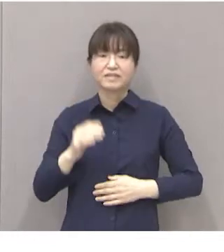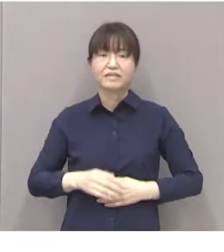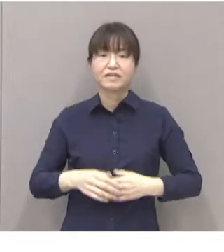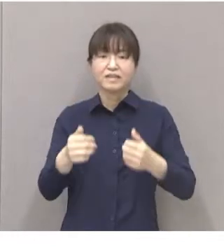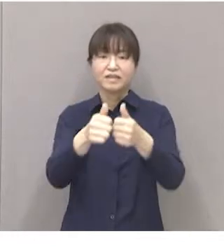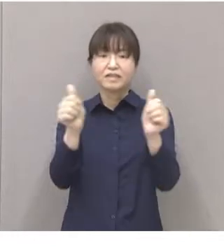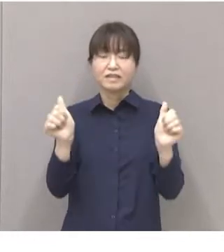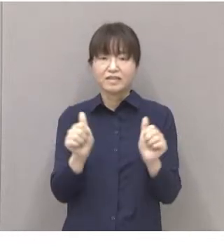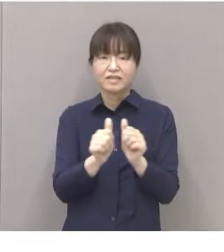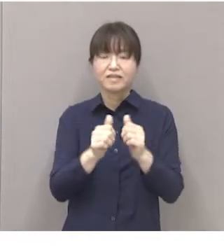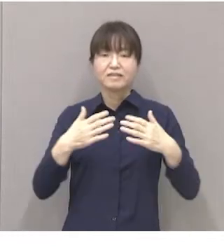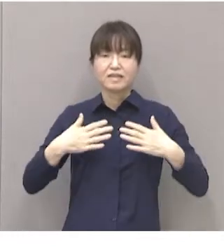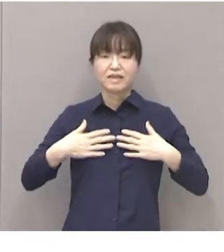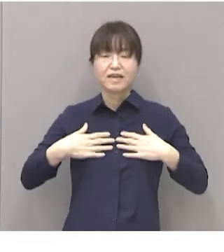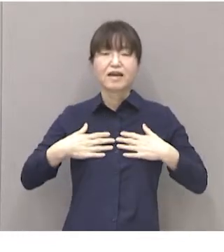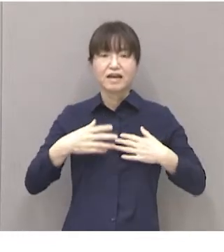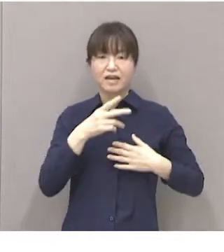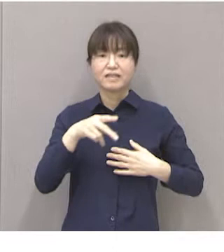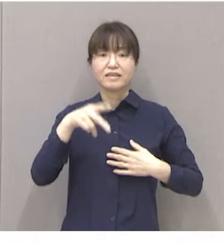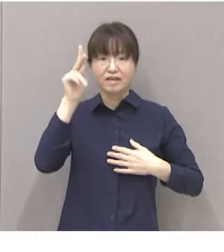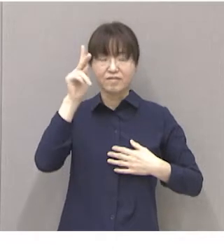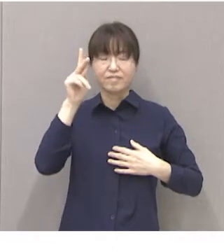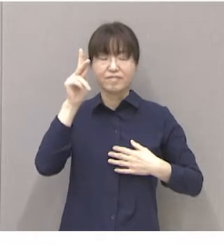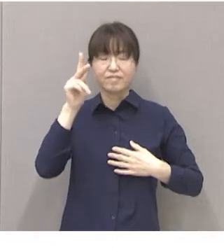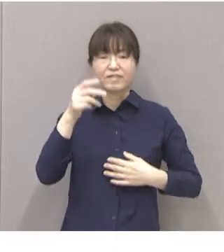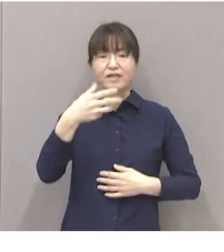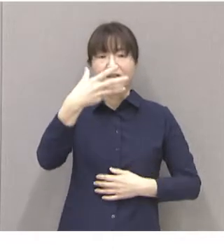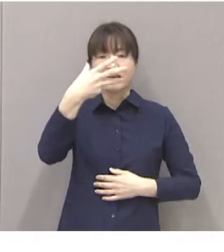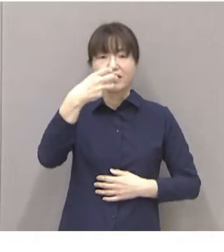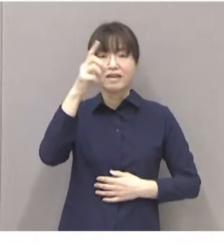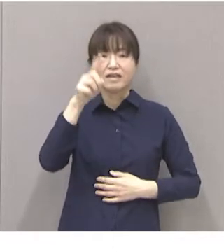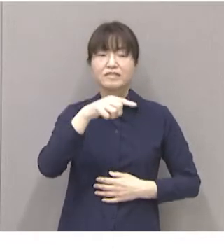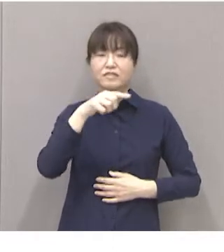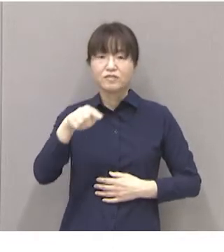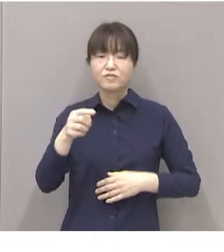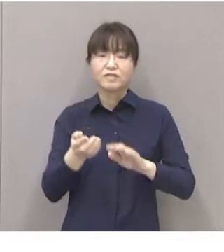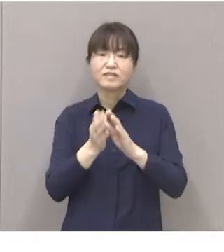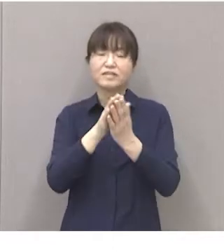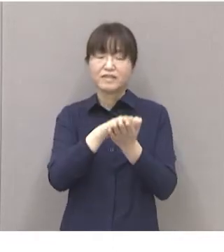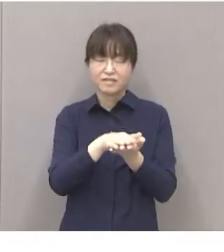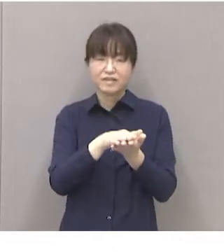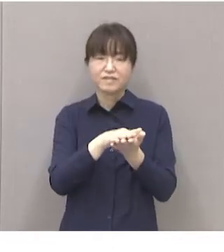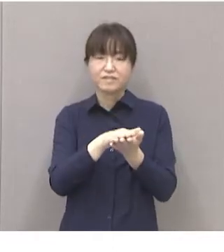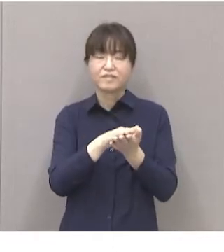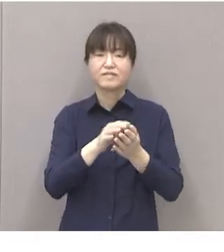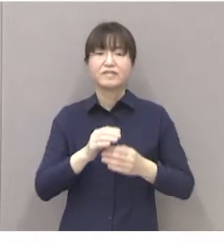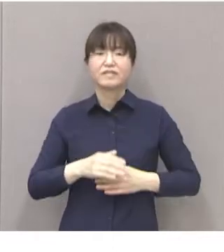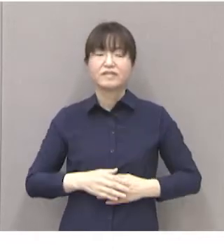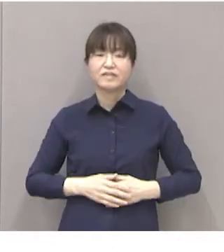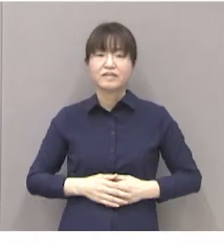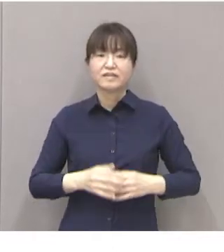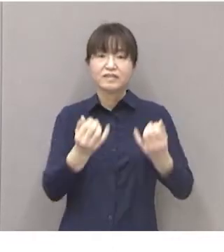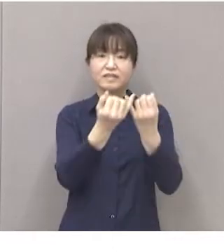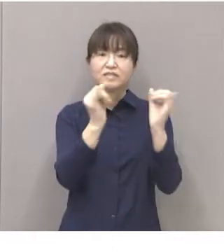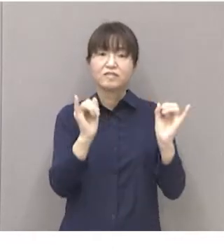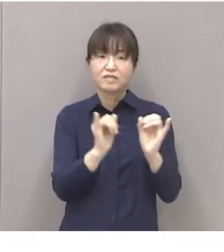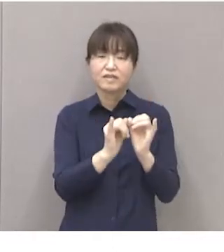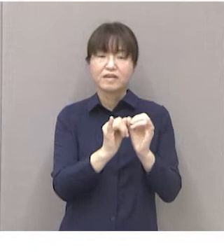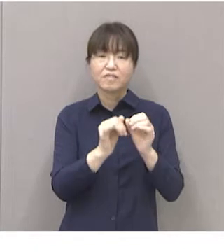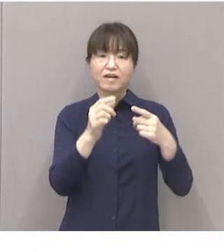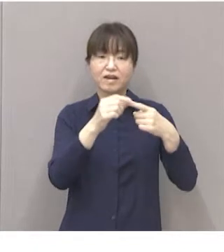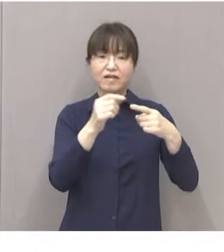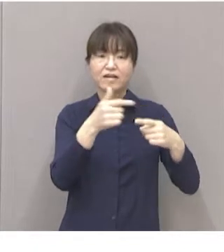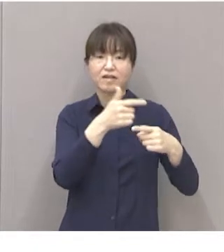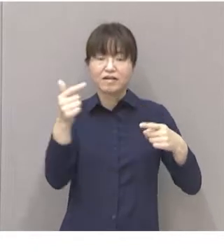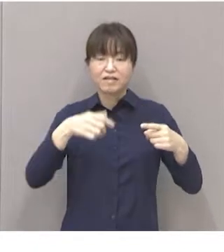肺がんが最も多く年間で約80人の方が肺がんで亡くなっておられます女性は大腸がんが